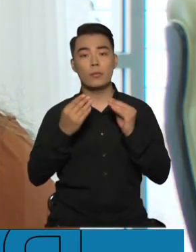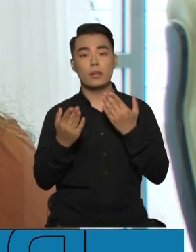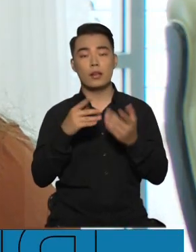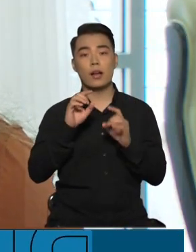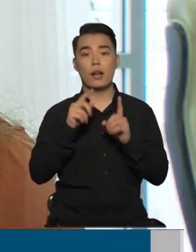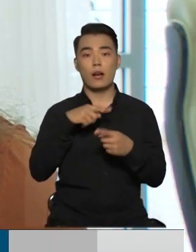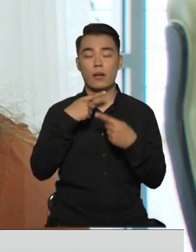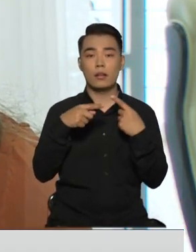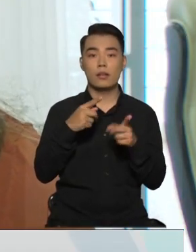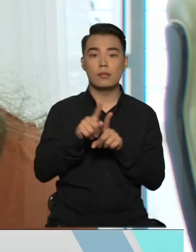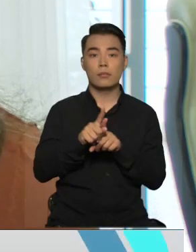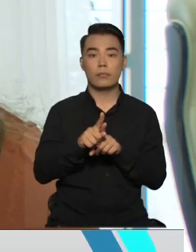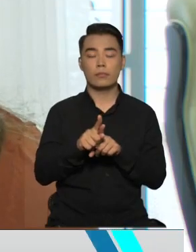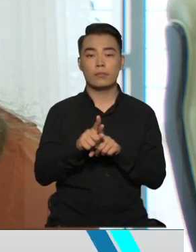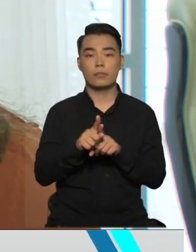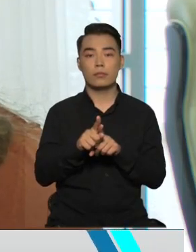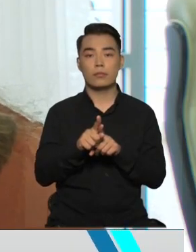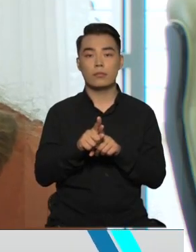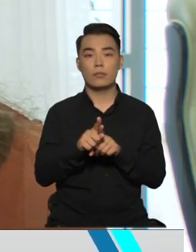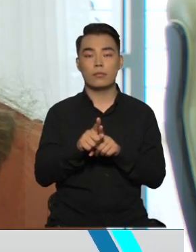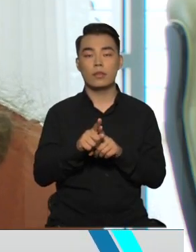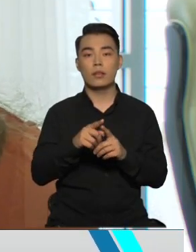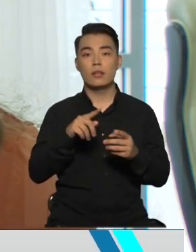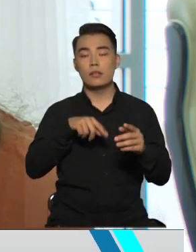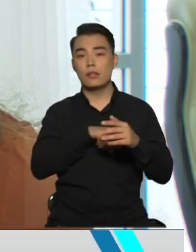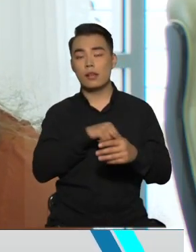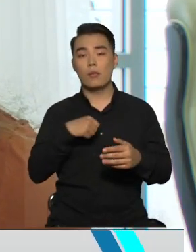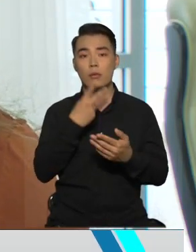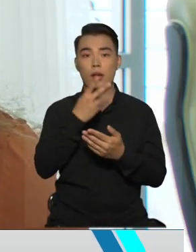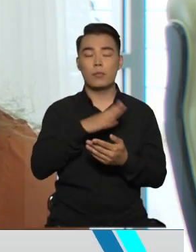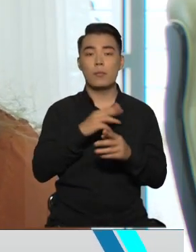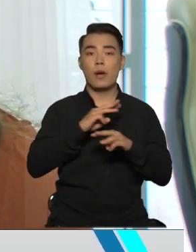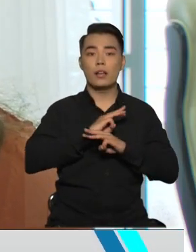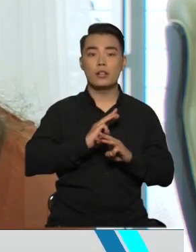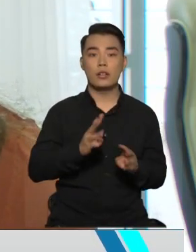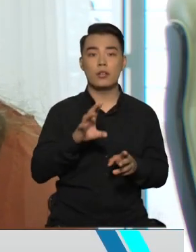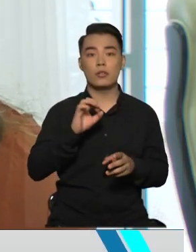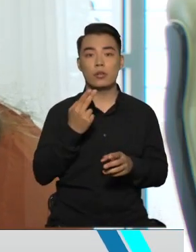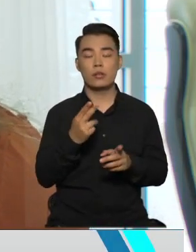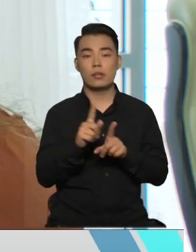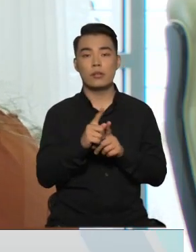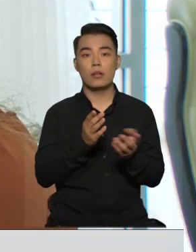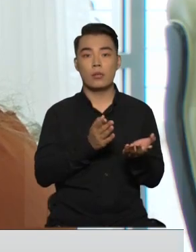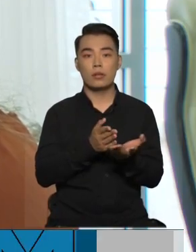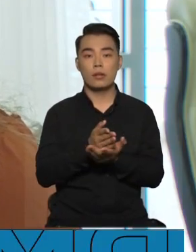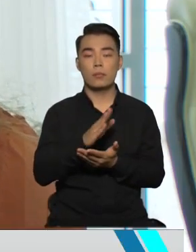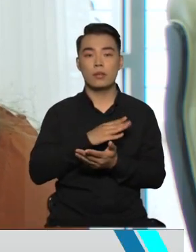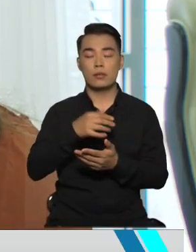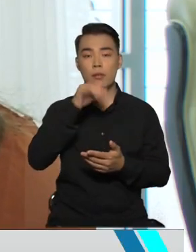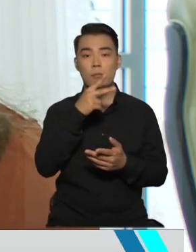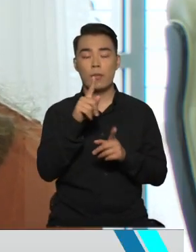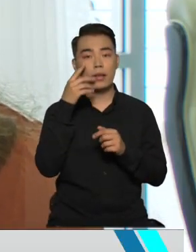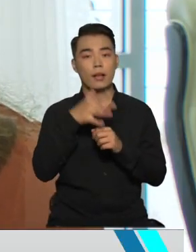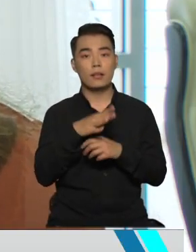говорим вот в предстоящем, который уже прошел одобрение Мажилиса, о социальном кодексе. Мы вводим такие понятия, в